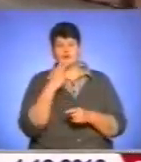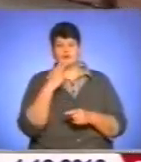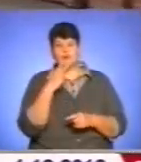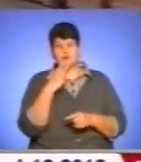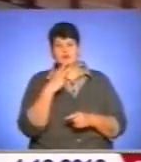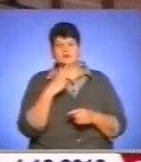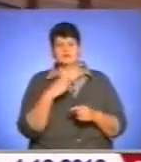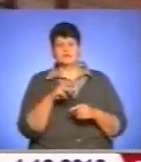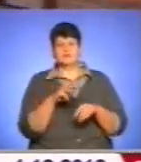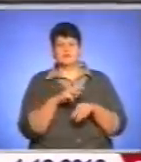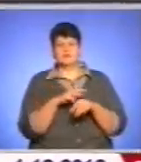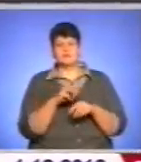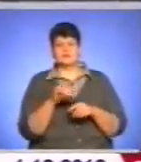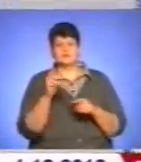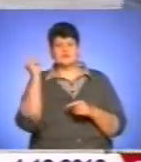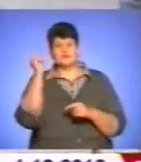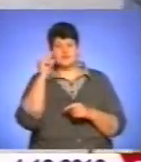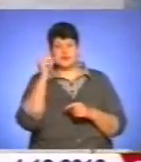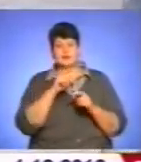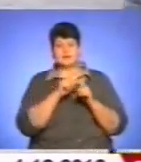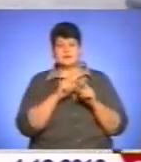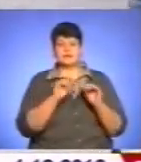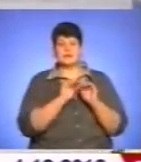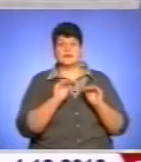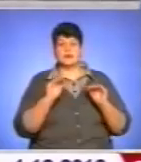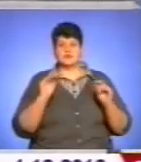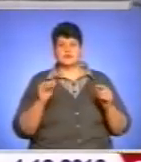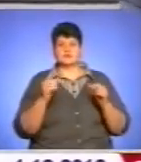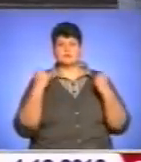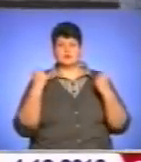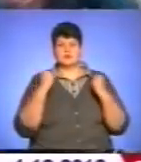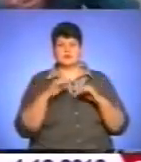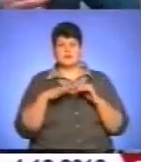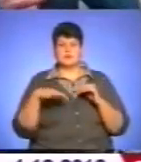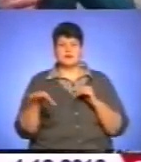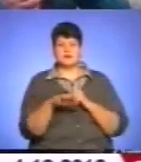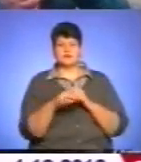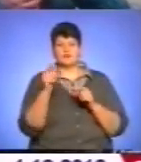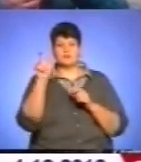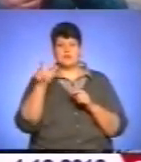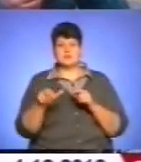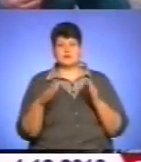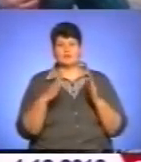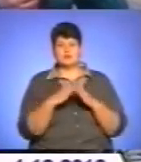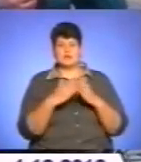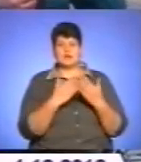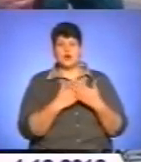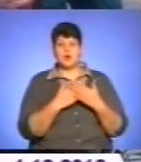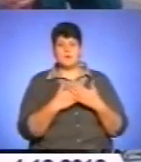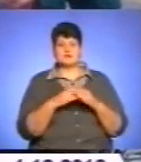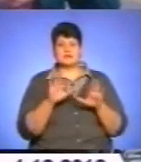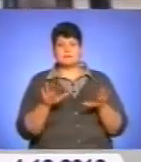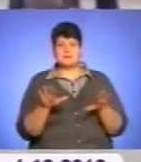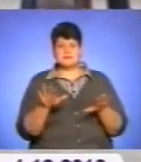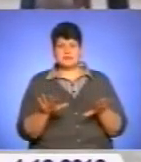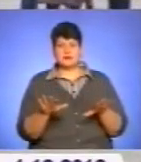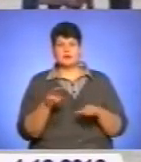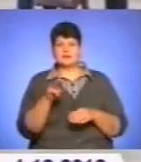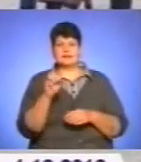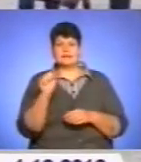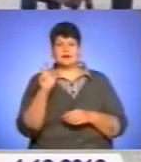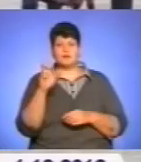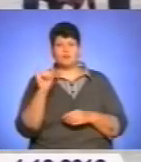охорони здоров'я, у навчальних закладах, дитячих і спортивних майданчиках, у під'їздах будинків та громадських місцях. Як бачимо, табу існує.